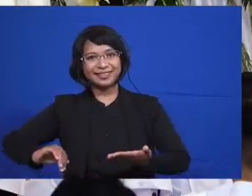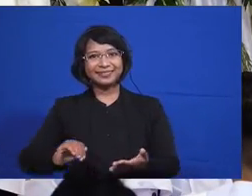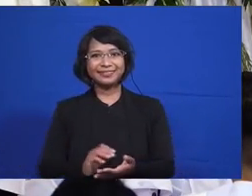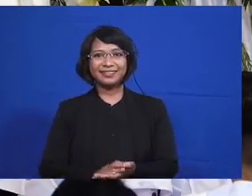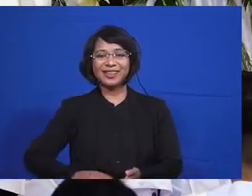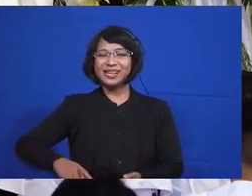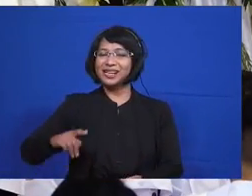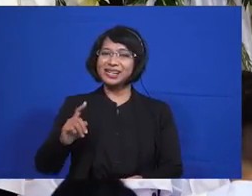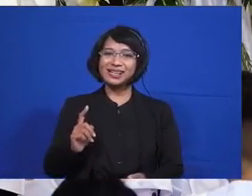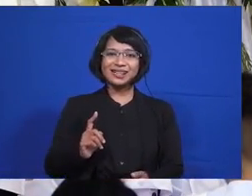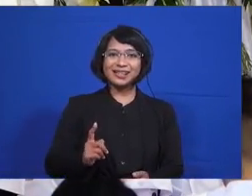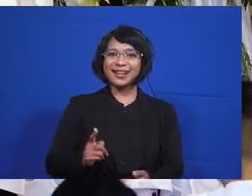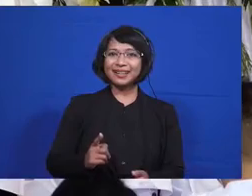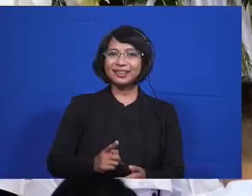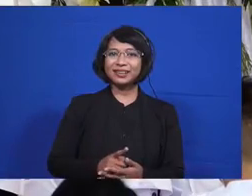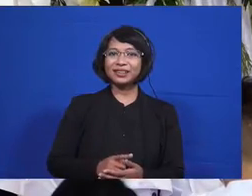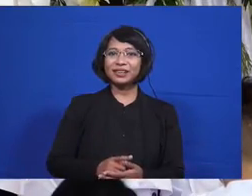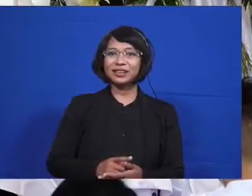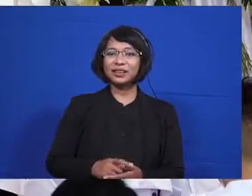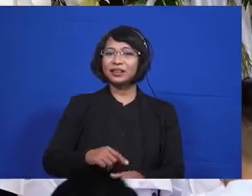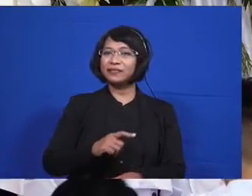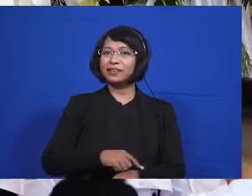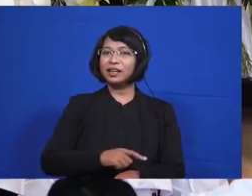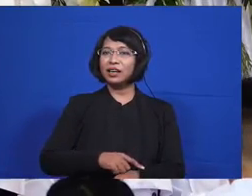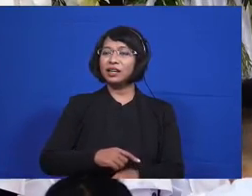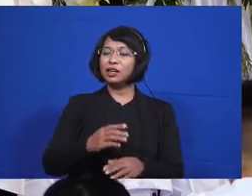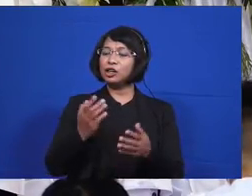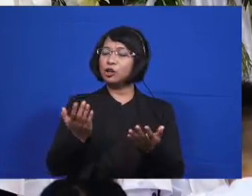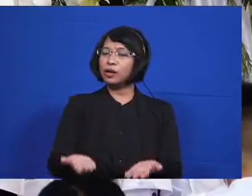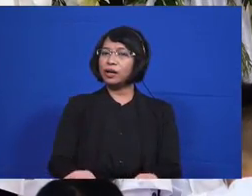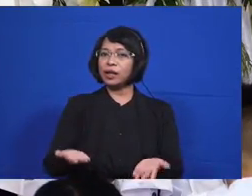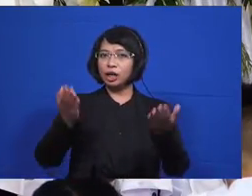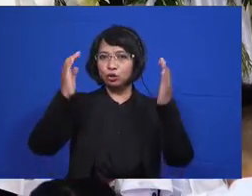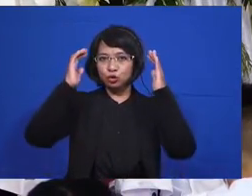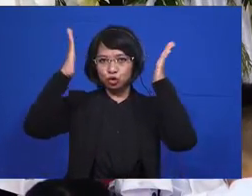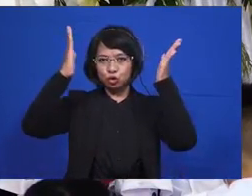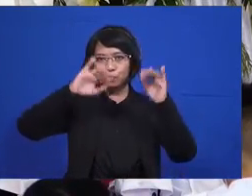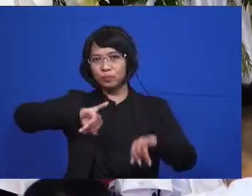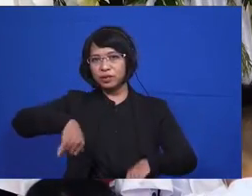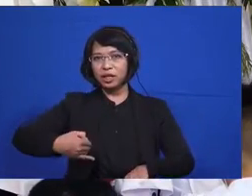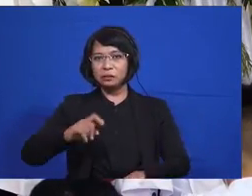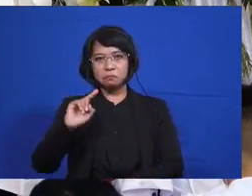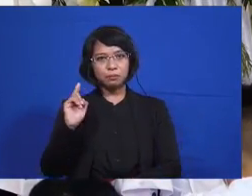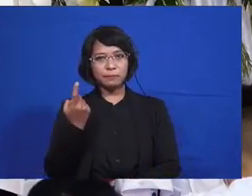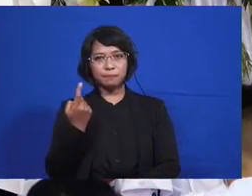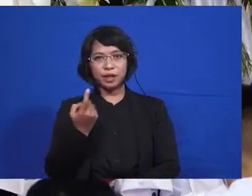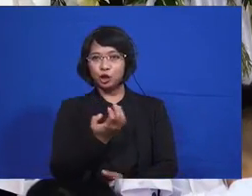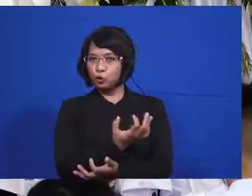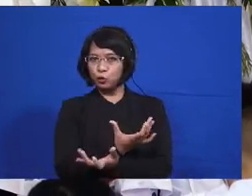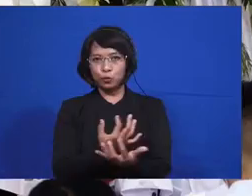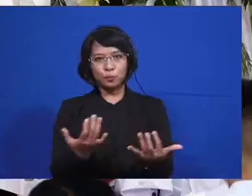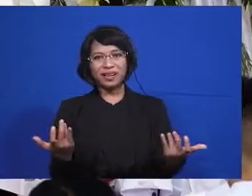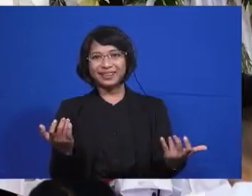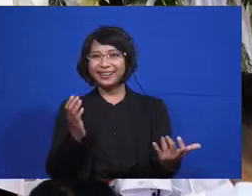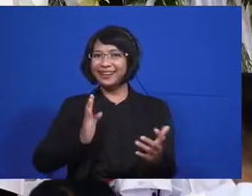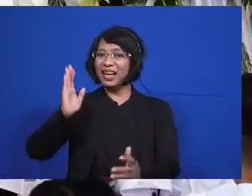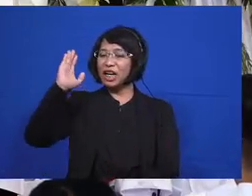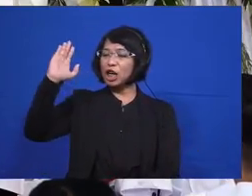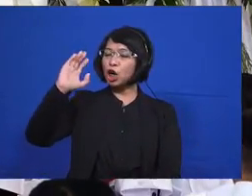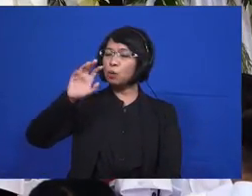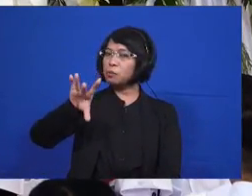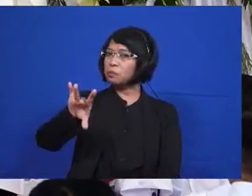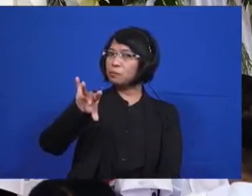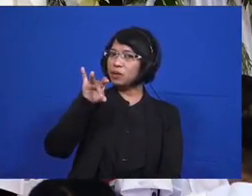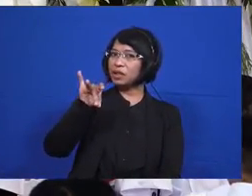Oleh karena itu, ketika Kau angkat para uskup menjadi pemimpin umat, Engkau telah memilih sekelompok